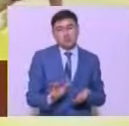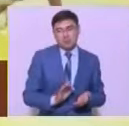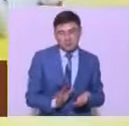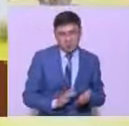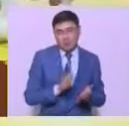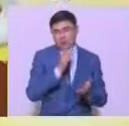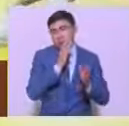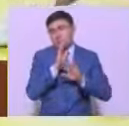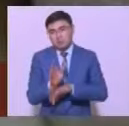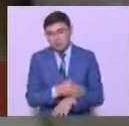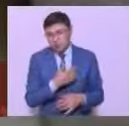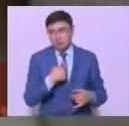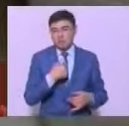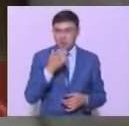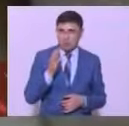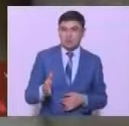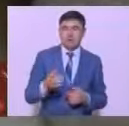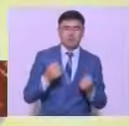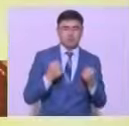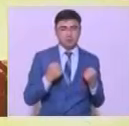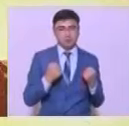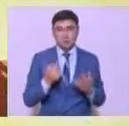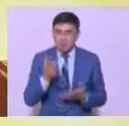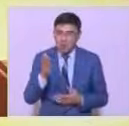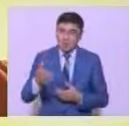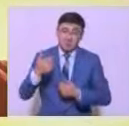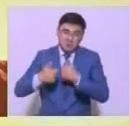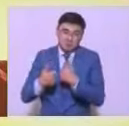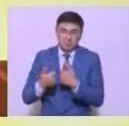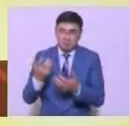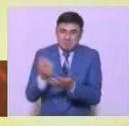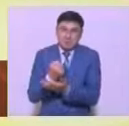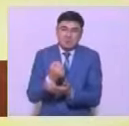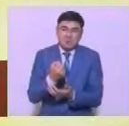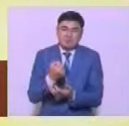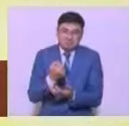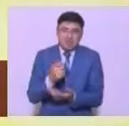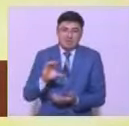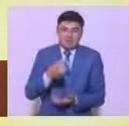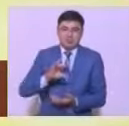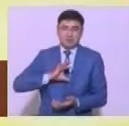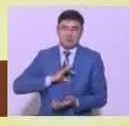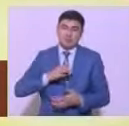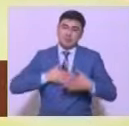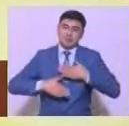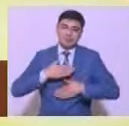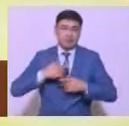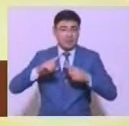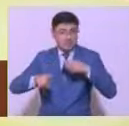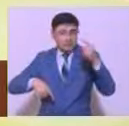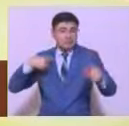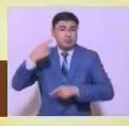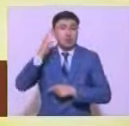орын алғаныма өте қуаныштымын. Болашақта жоспар енді жалғастырамыз. Келесі жылы